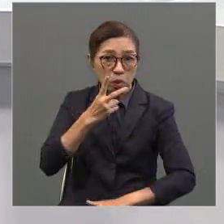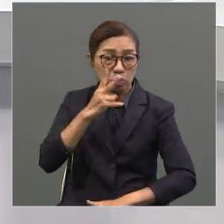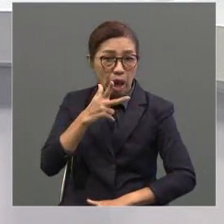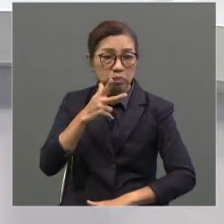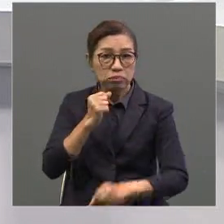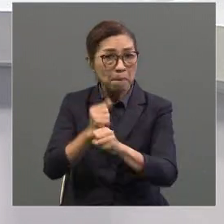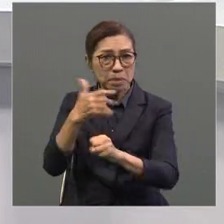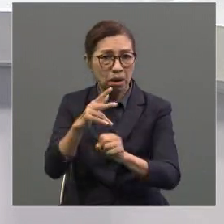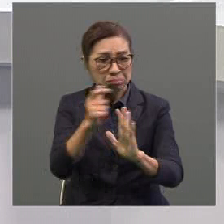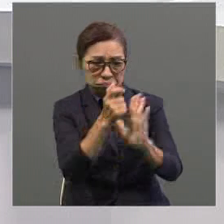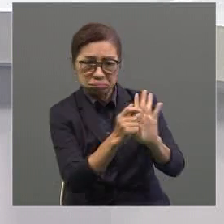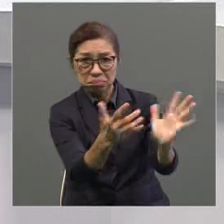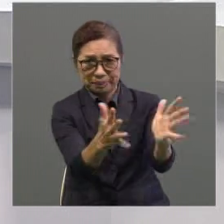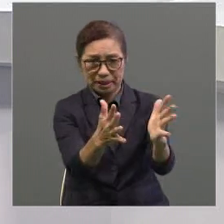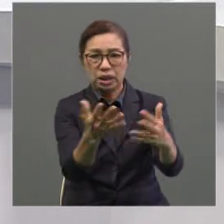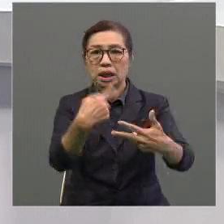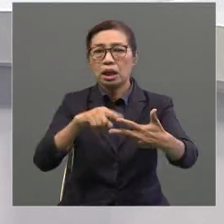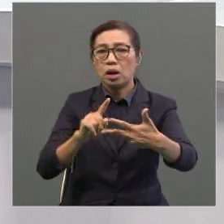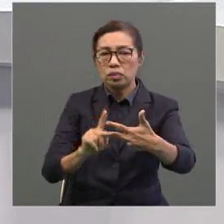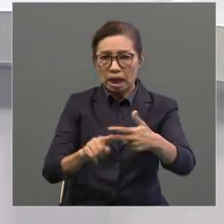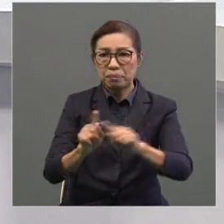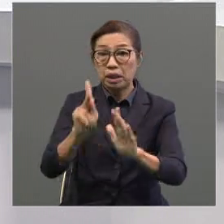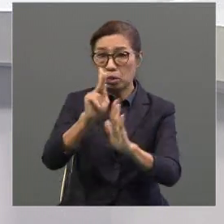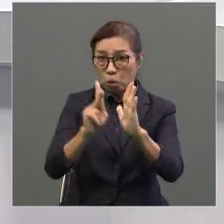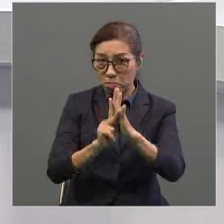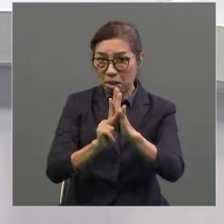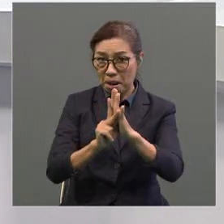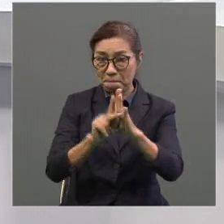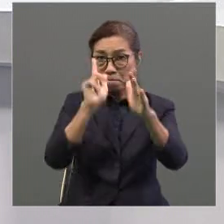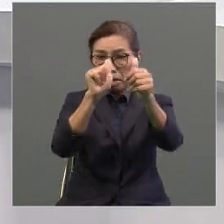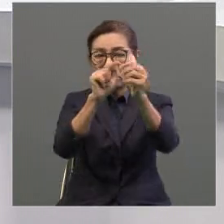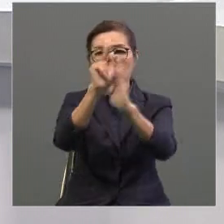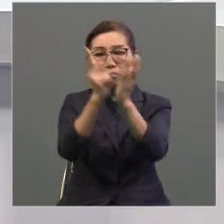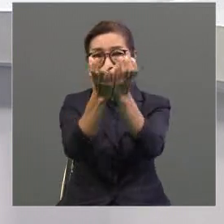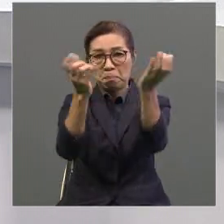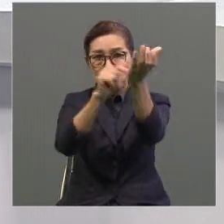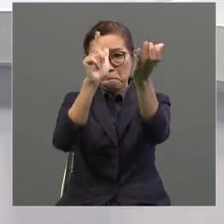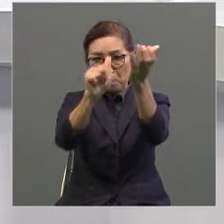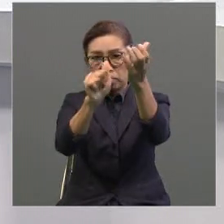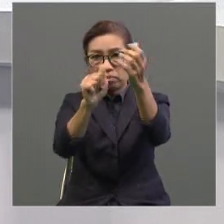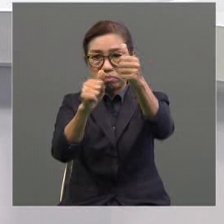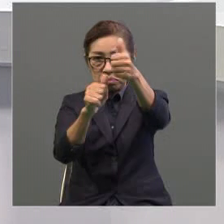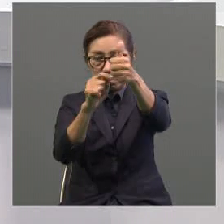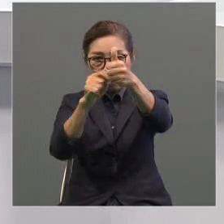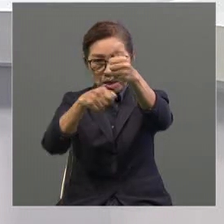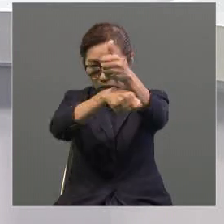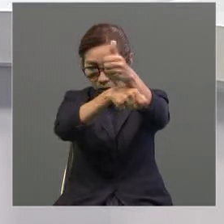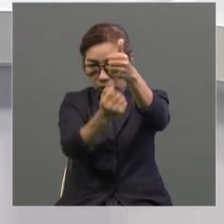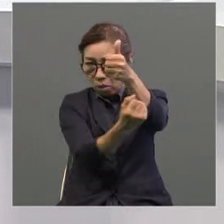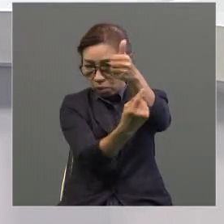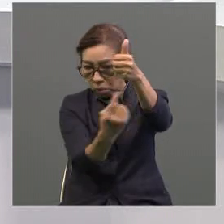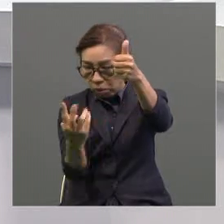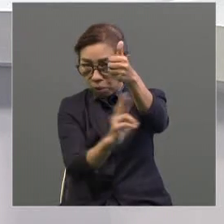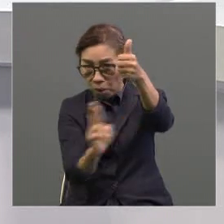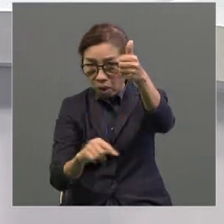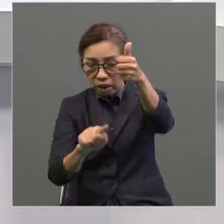นอกจากนี้ประเด็นของเรื่องของตามลำดับชั้นของกฎหมายรัฐธรรมนูญเป็นกฎหมายสูงสุดกฎหมายในลำดับต่ำกว่าไม่